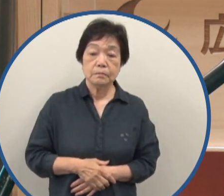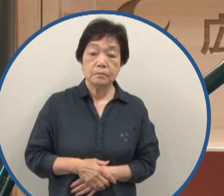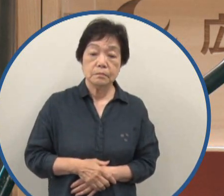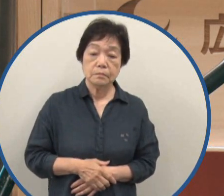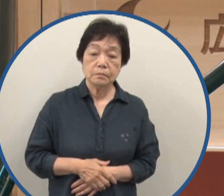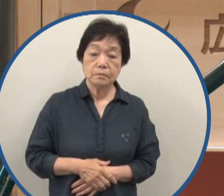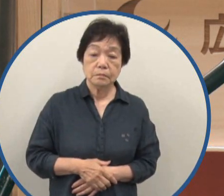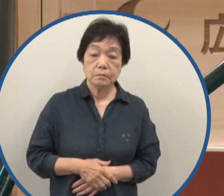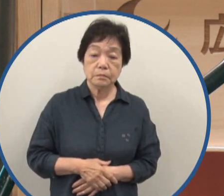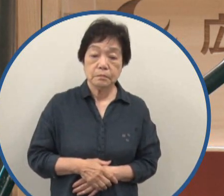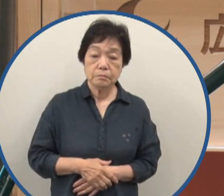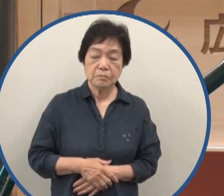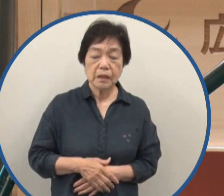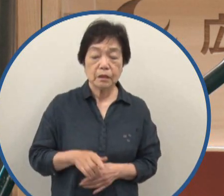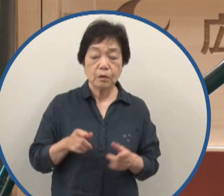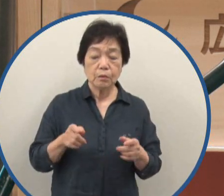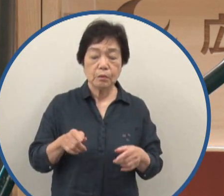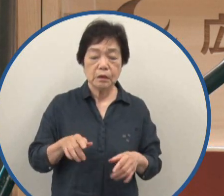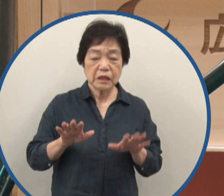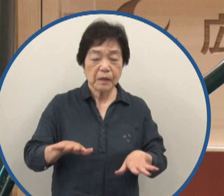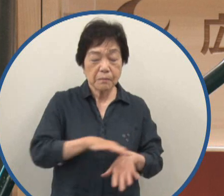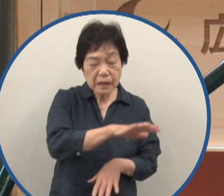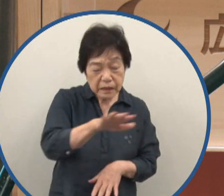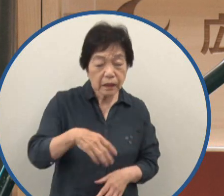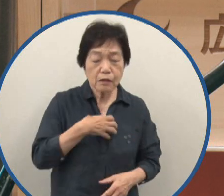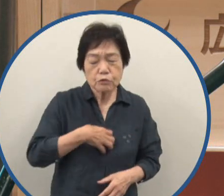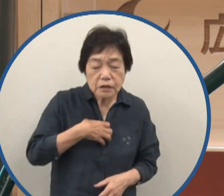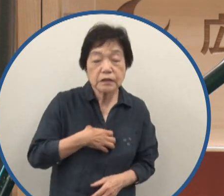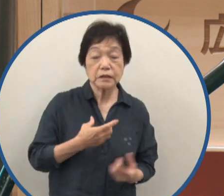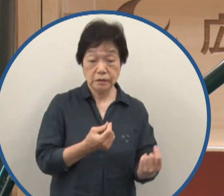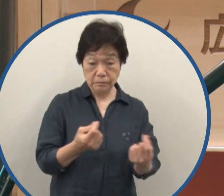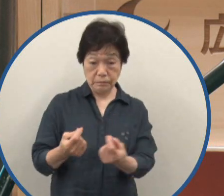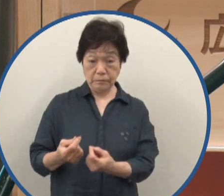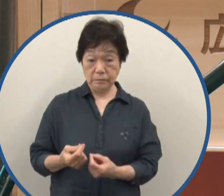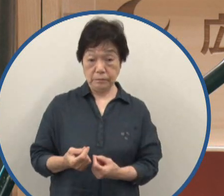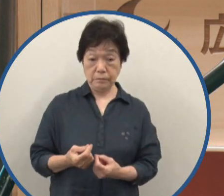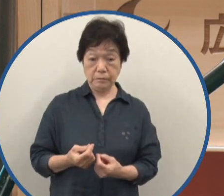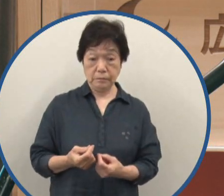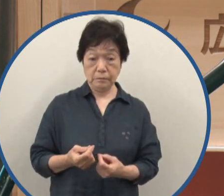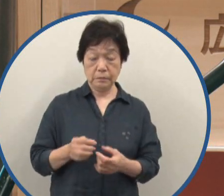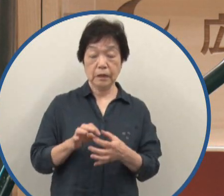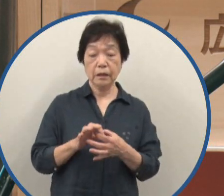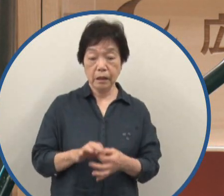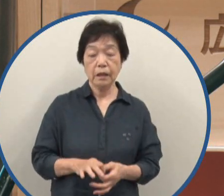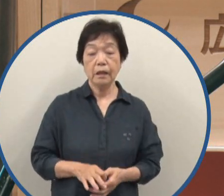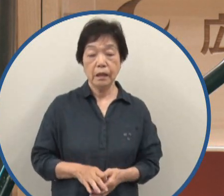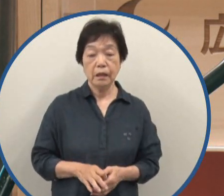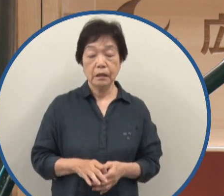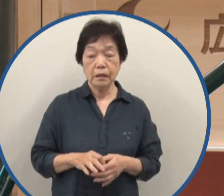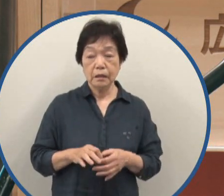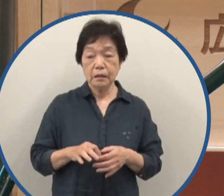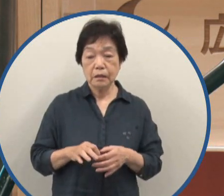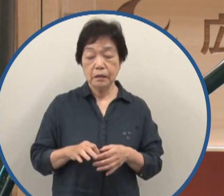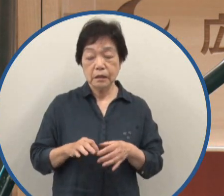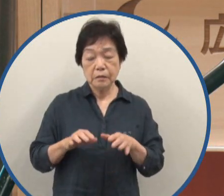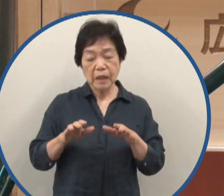もうこれみんながやっぱり苦しんでることなんですよね。で今やはりそういう意味で一番